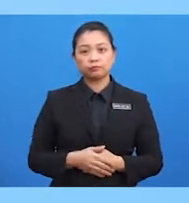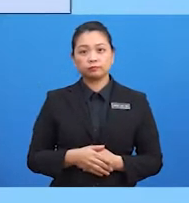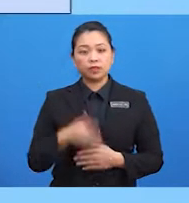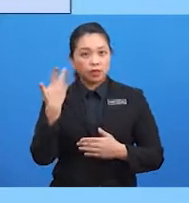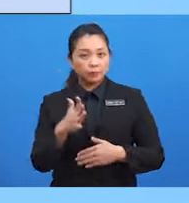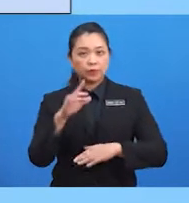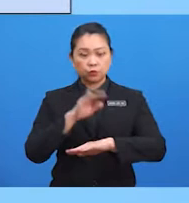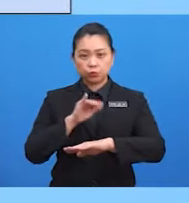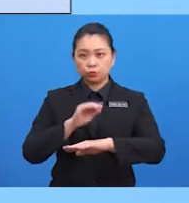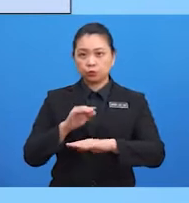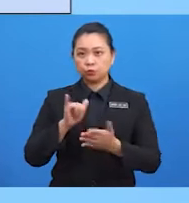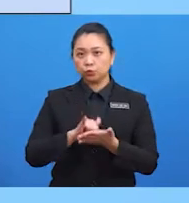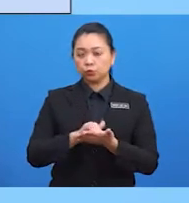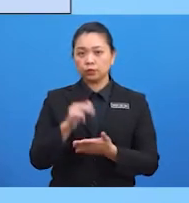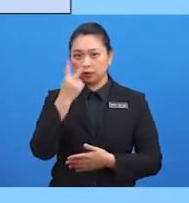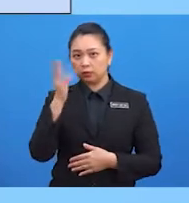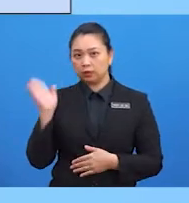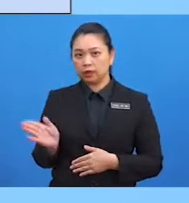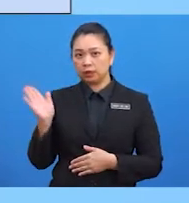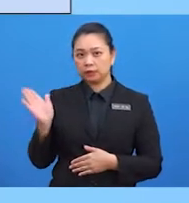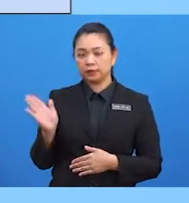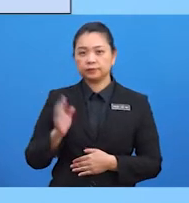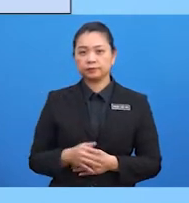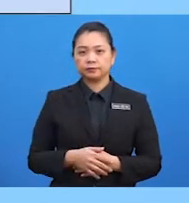20 Julai 1969,